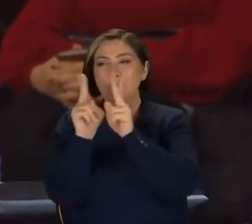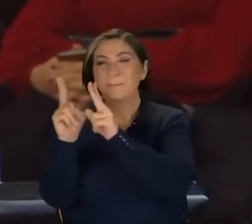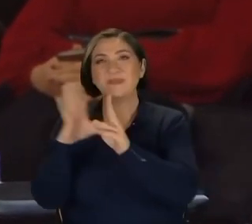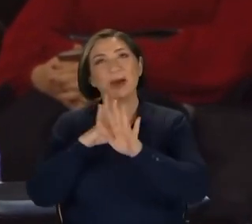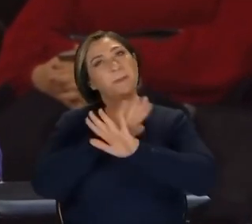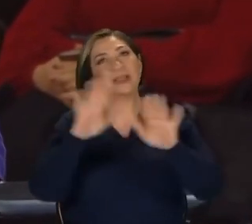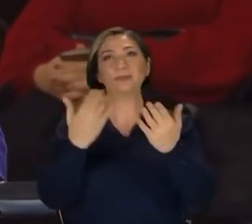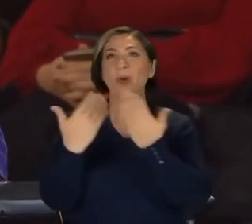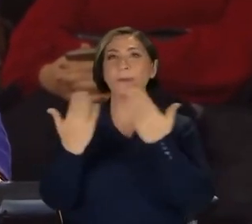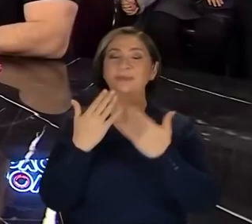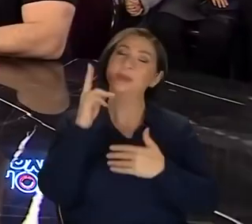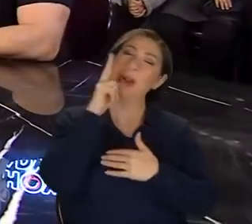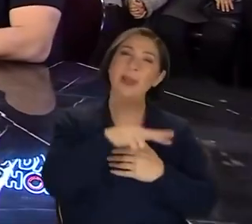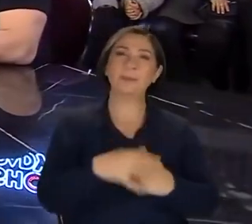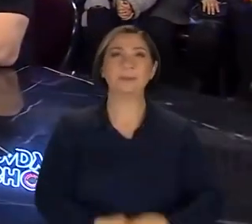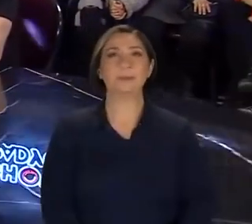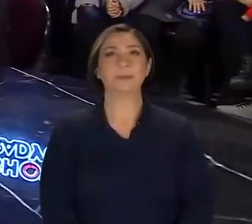Onunla bitirelim söyleşimizi. Görelim.